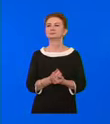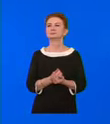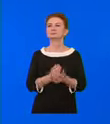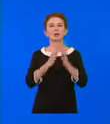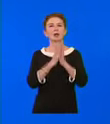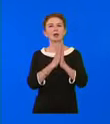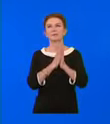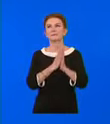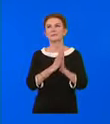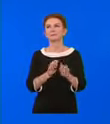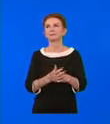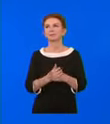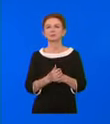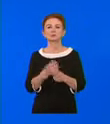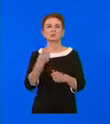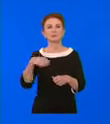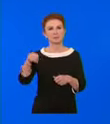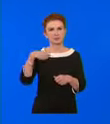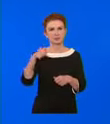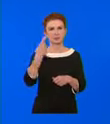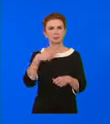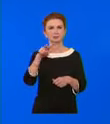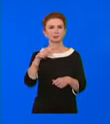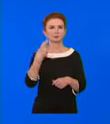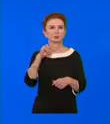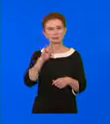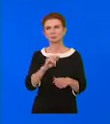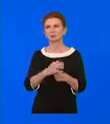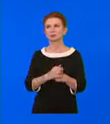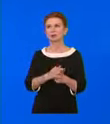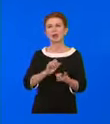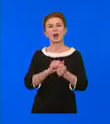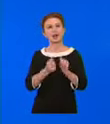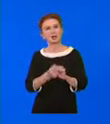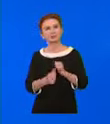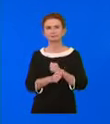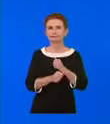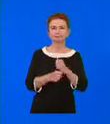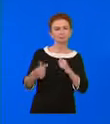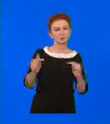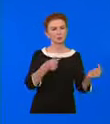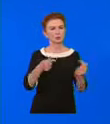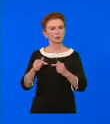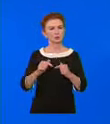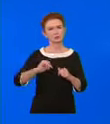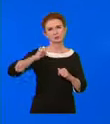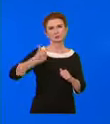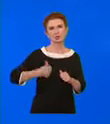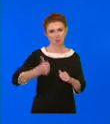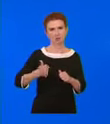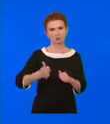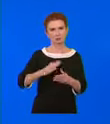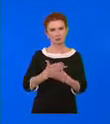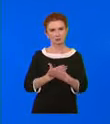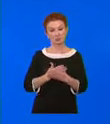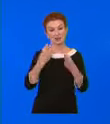prośbę, sugestie pana prezydenta Andrzeja Dudy, czy w związku z dyskusjami z przedsiębiorcami wdrożyliśmy, bądź teraz wdrażamy,